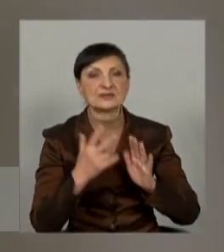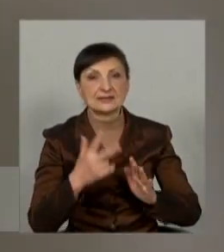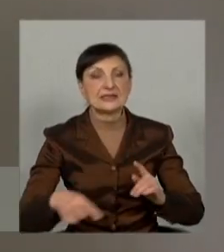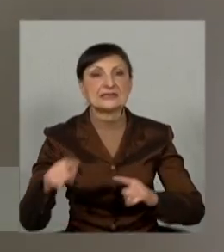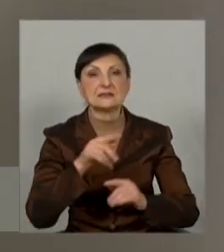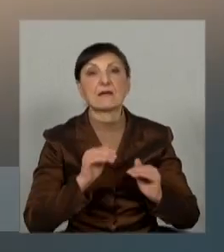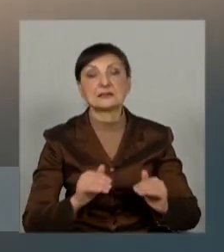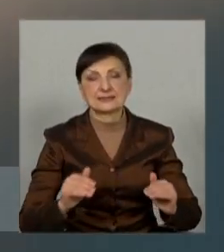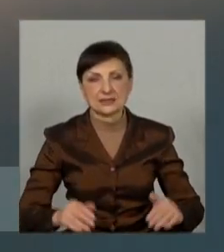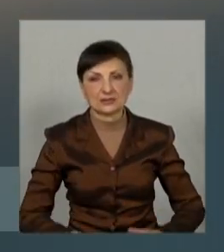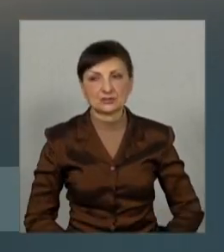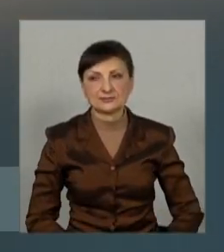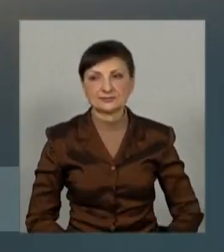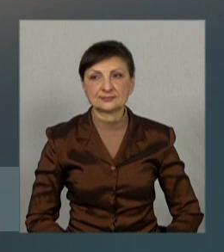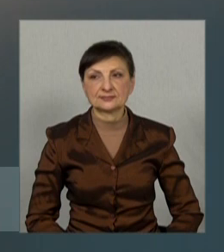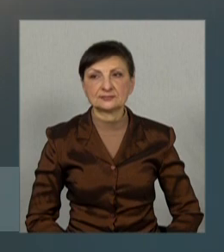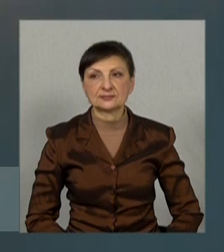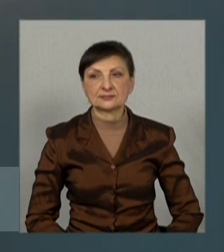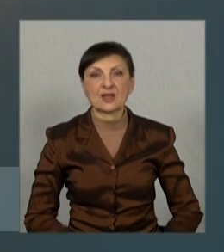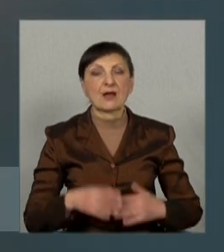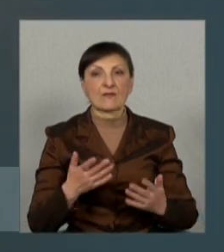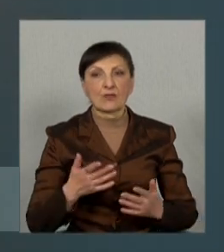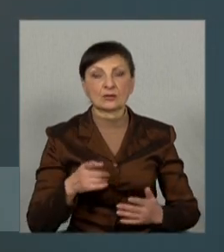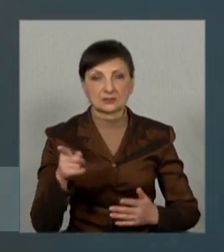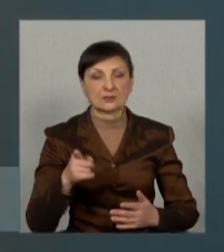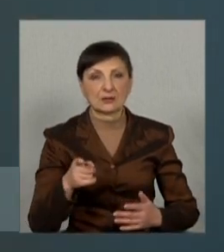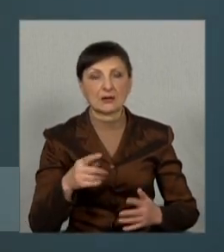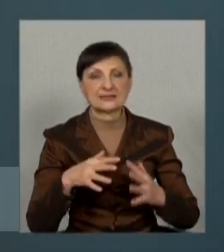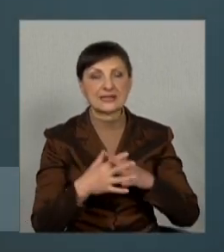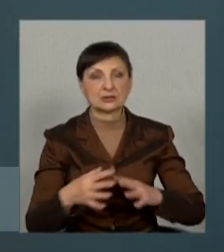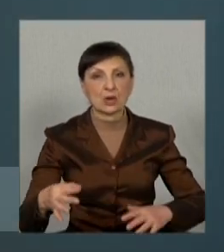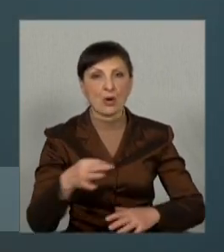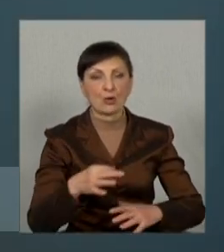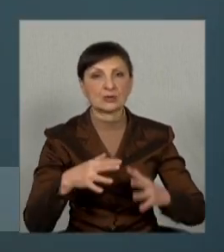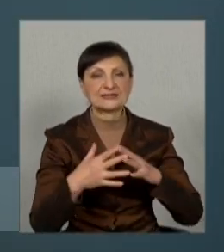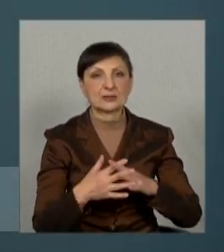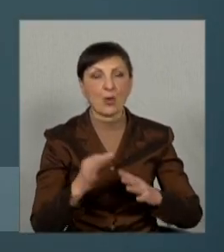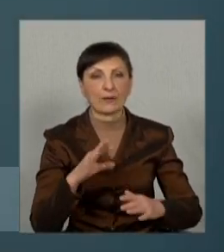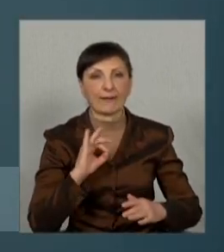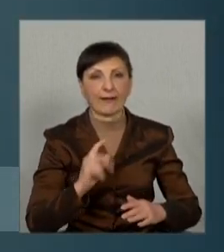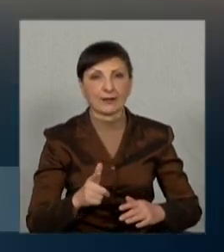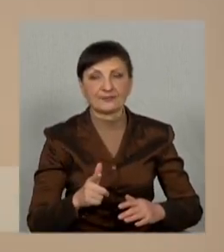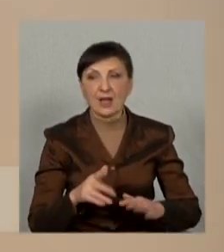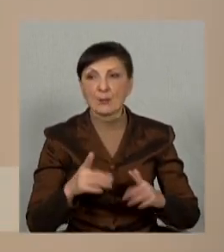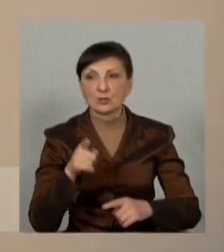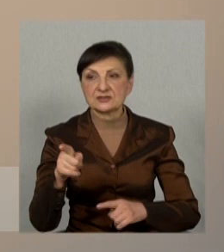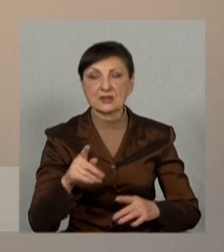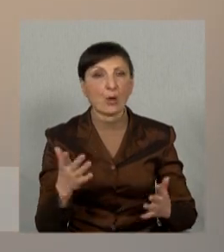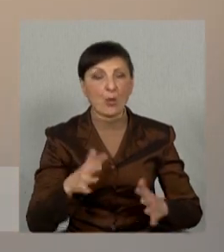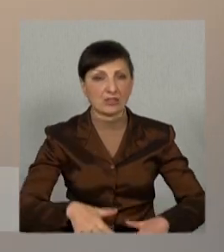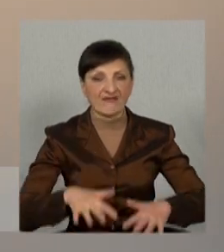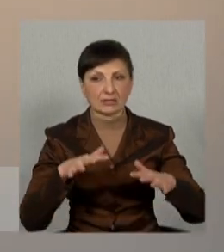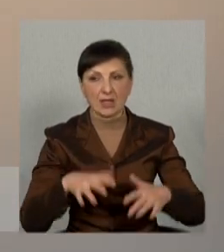них – дети. Вот Бабайкорганский сельский округ, село Улгили. Происходит тут такое